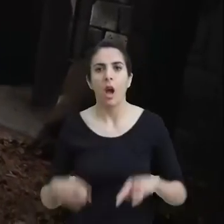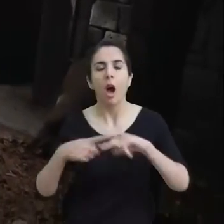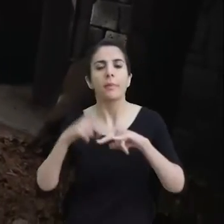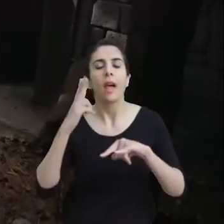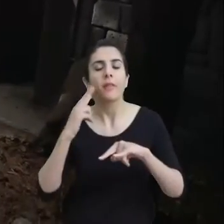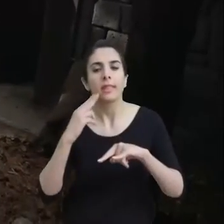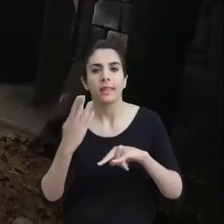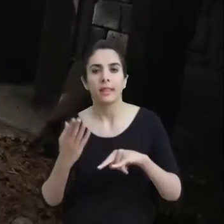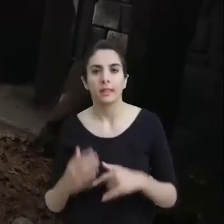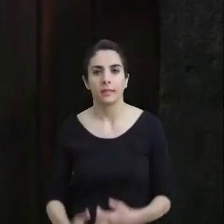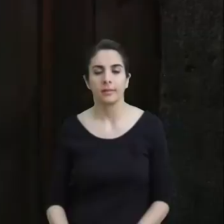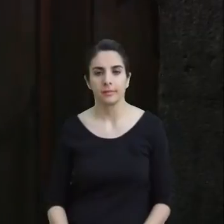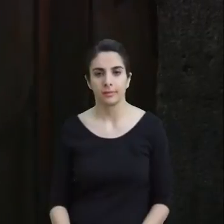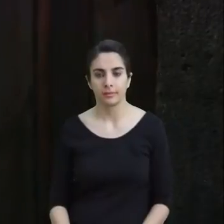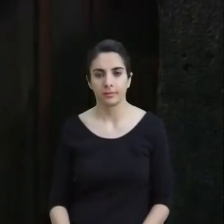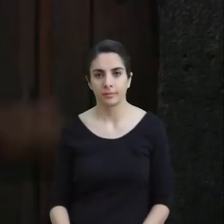Hamdi Efendi!